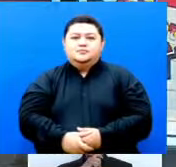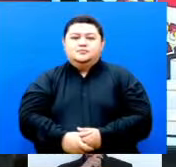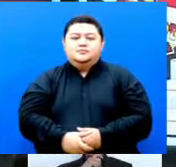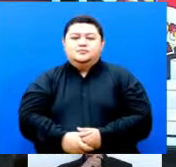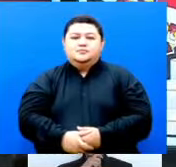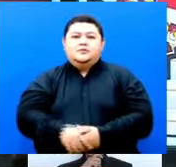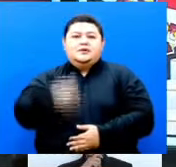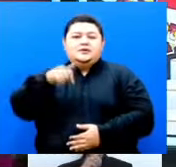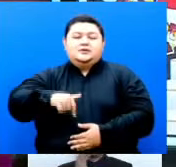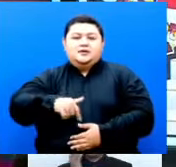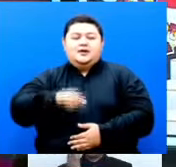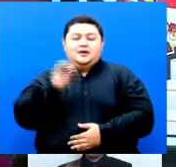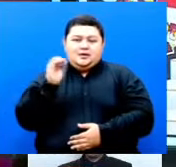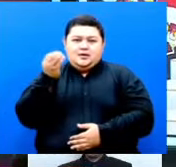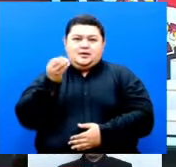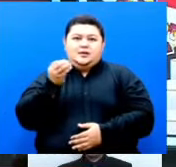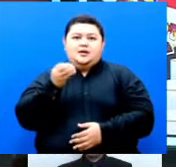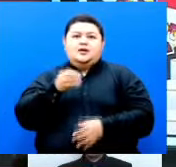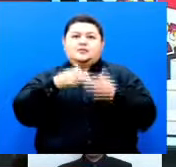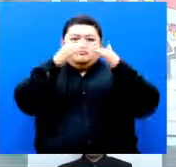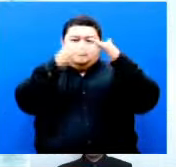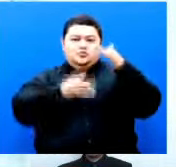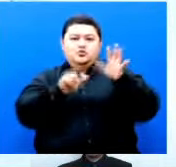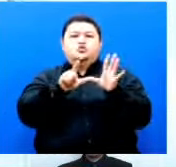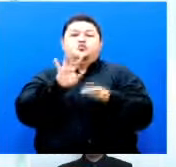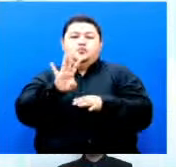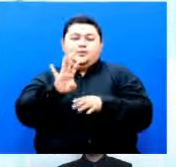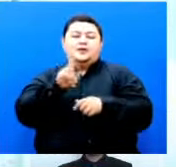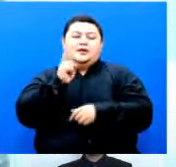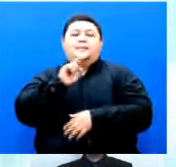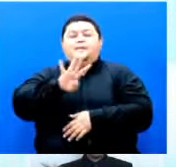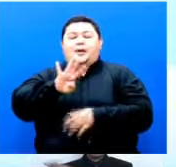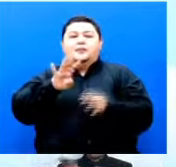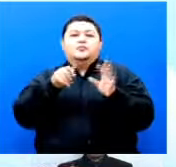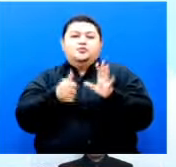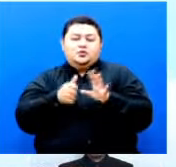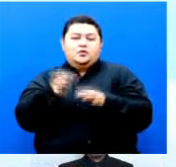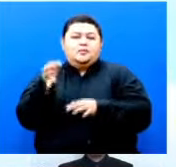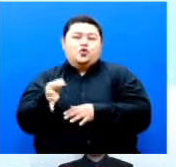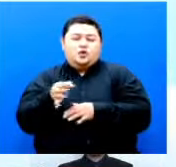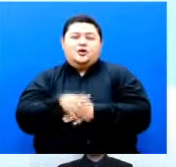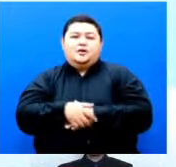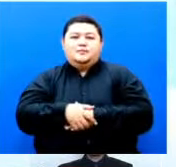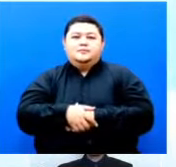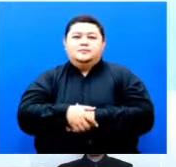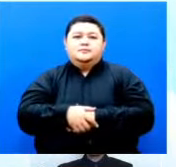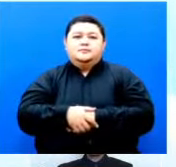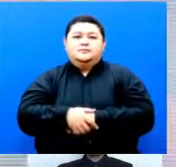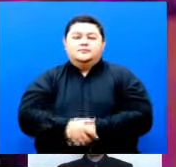Saatini,Jakartaberadadiperingkatke-74 dari156kotadidunia. Menurut